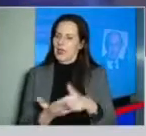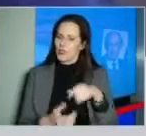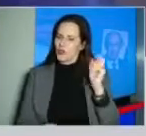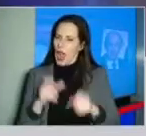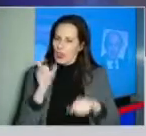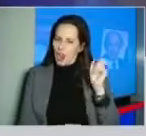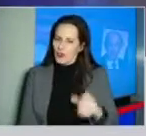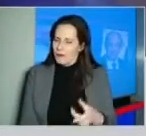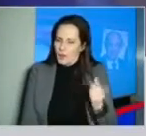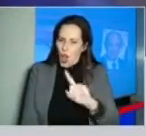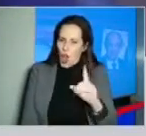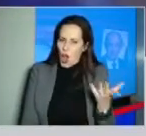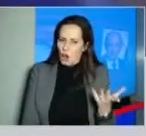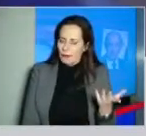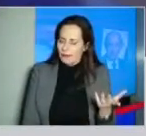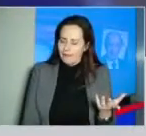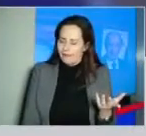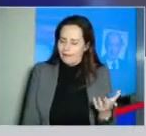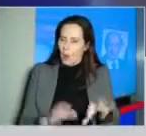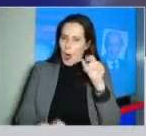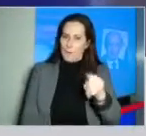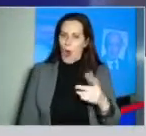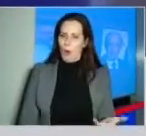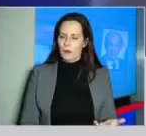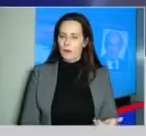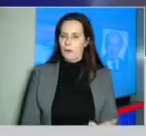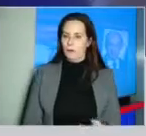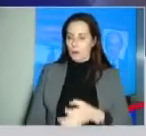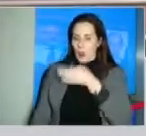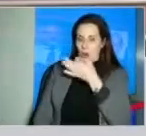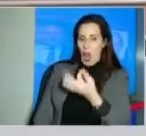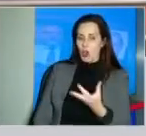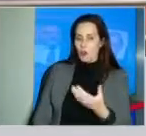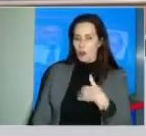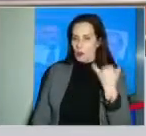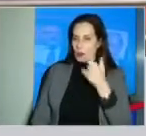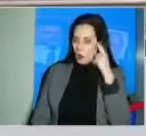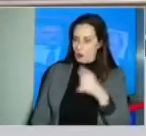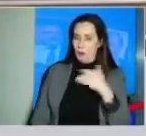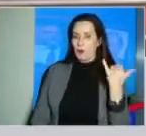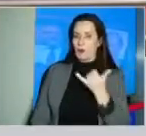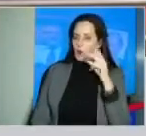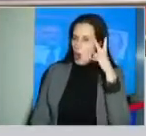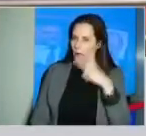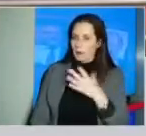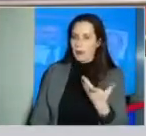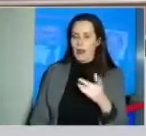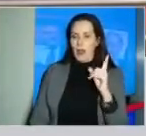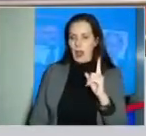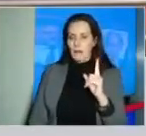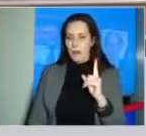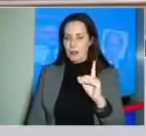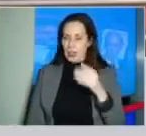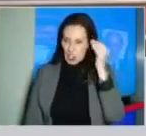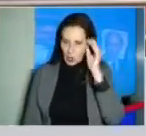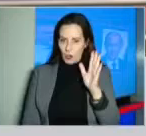שהציבור לא גומל לו על כך? שאלה טובה, אנחנו כל הזמן חושבים על זה, וכל הזמן לא מבינים באמת, אבל בואו לא